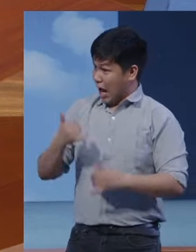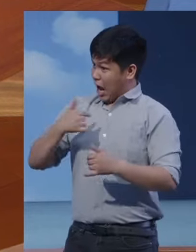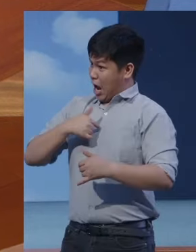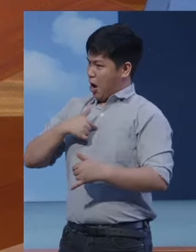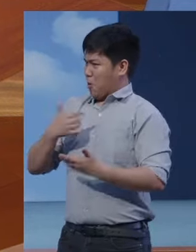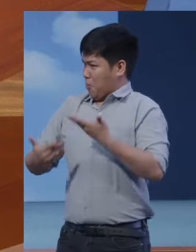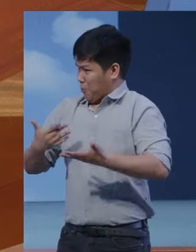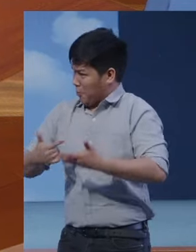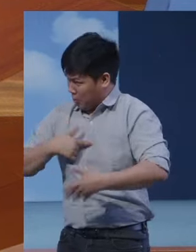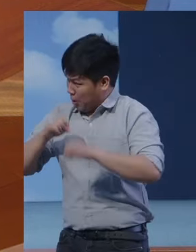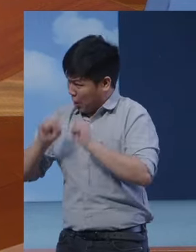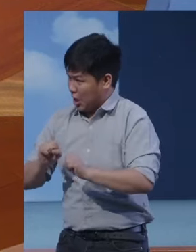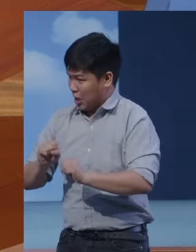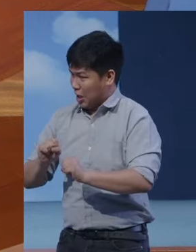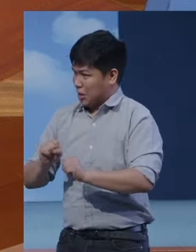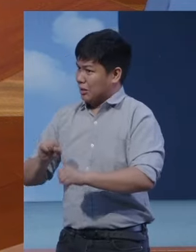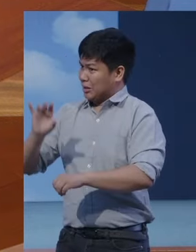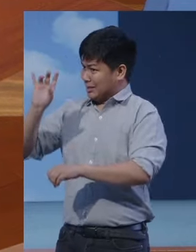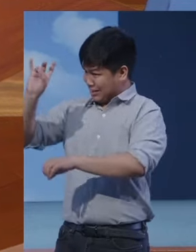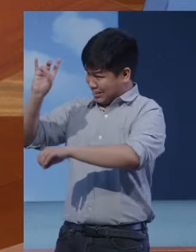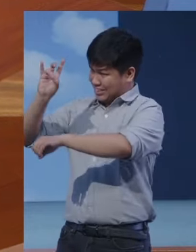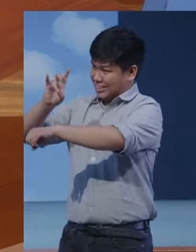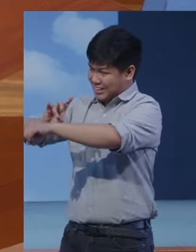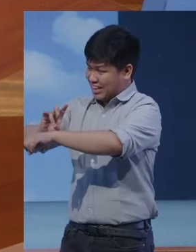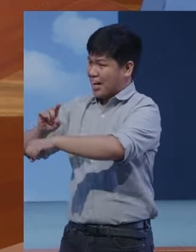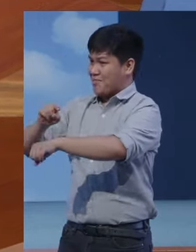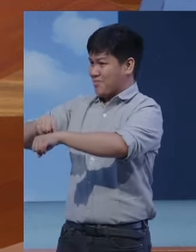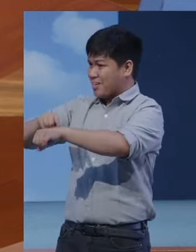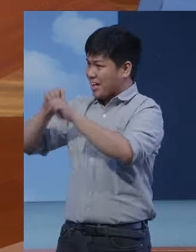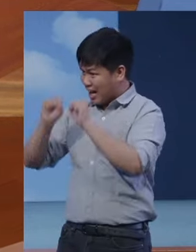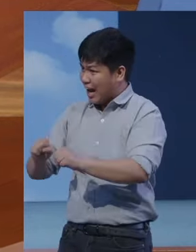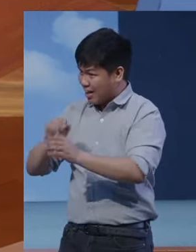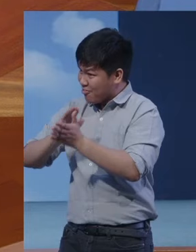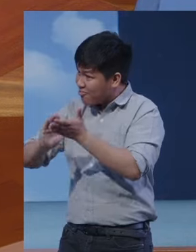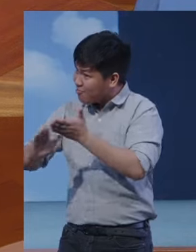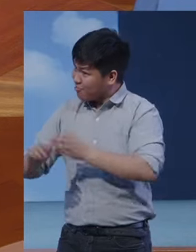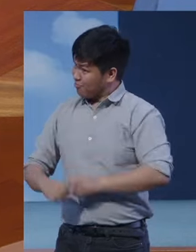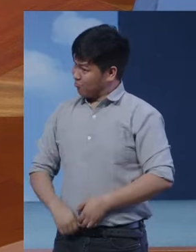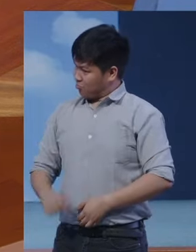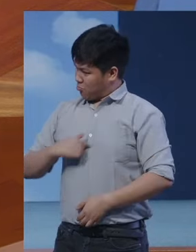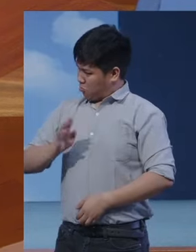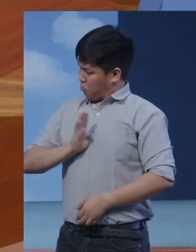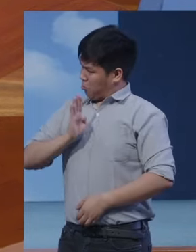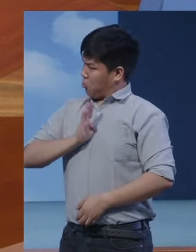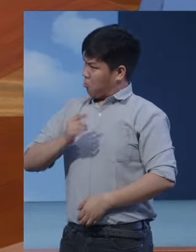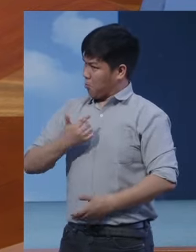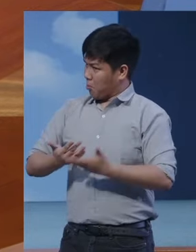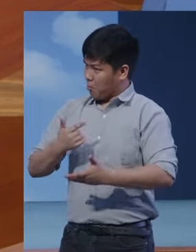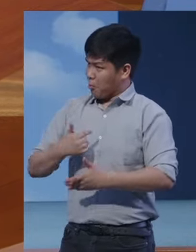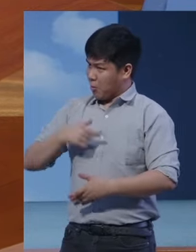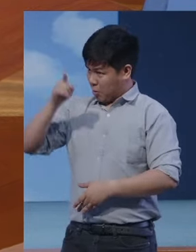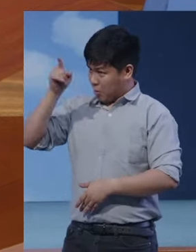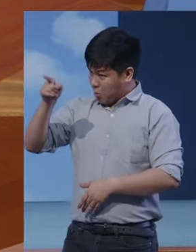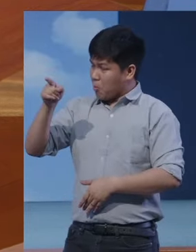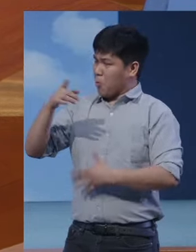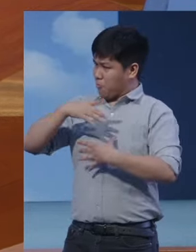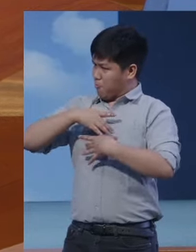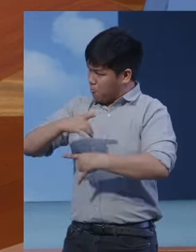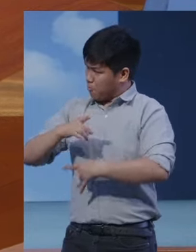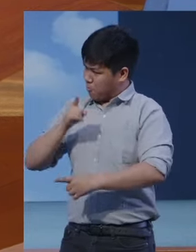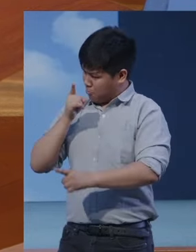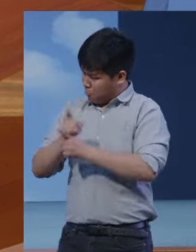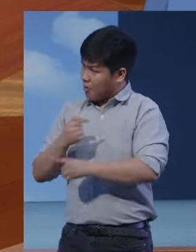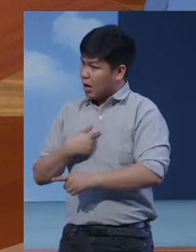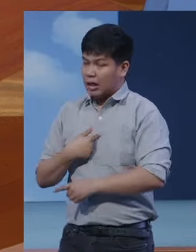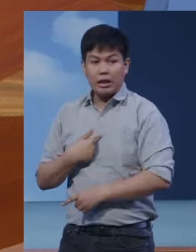plus one 3 Tim 2 plus 1 seven times so iniisip niya ba Siguro naman icomm ako ng panginoon ang